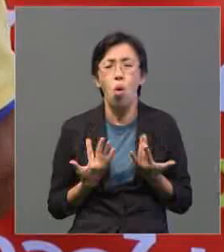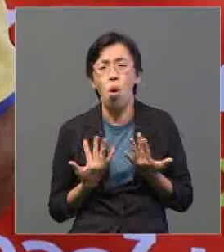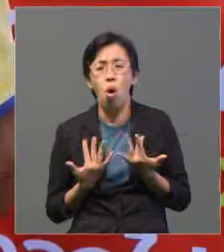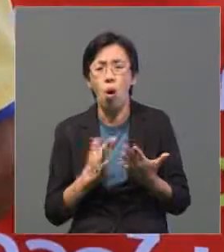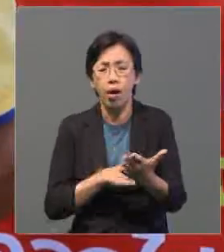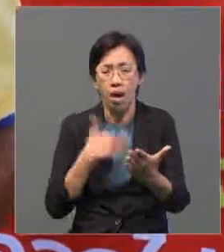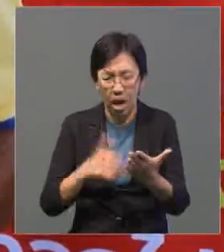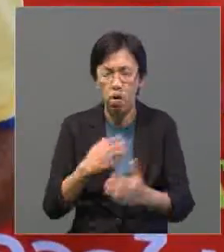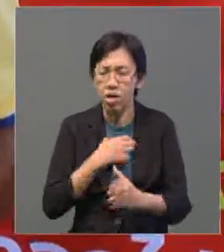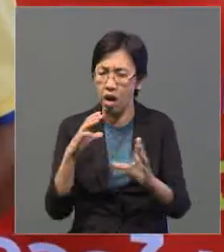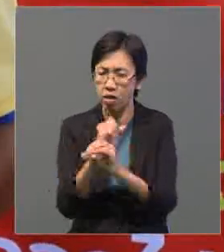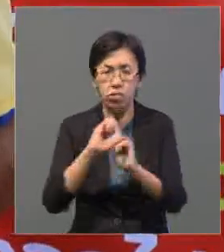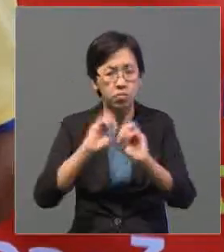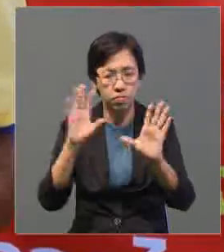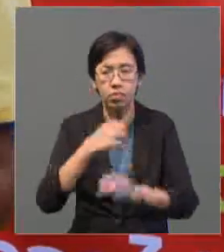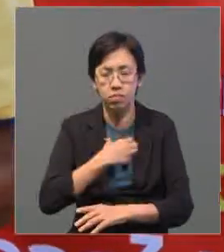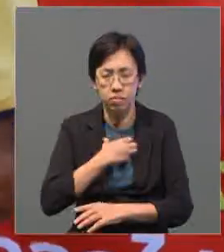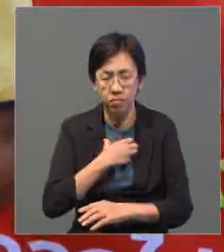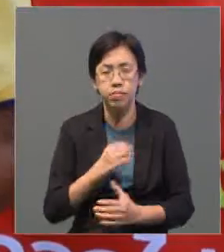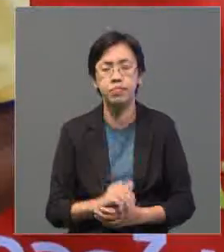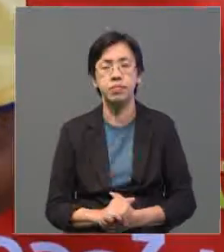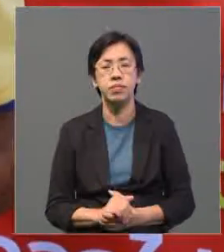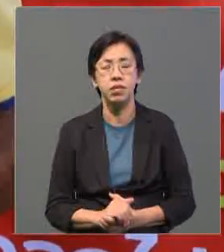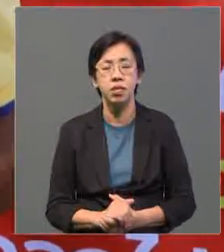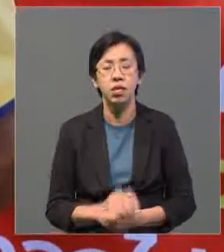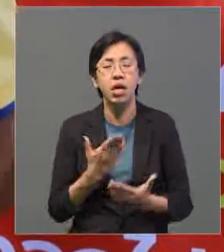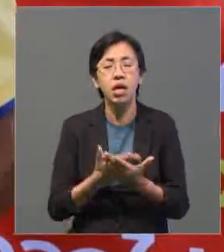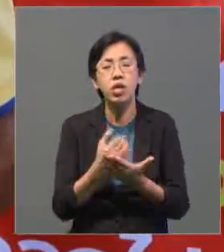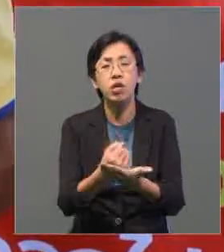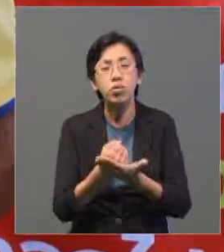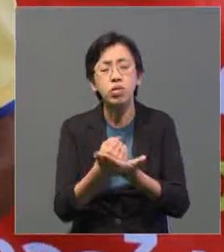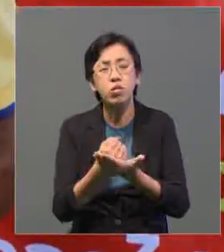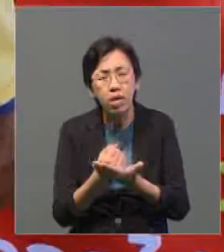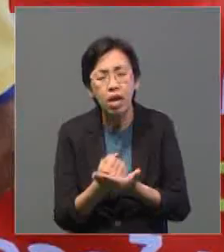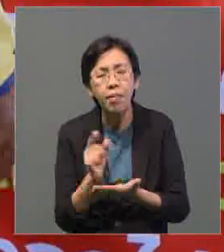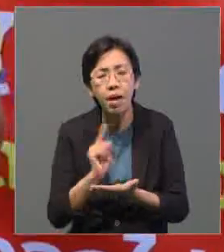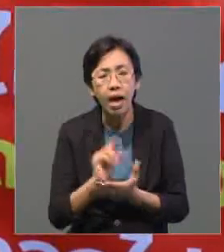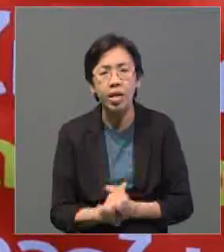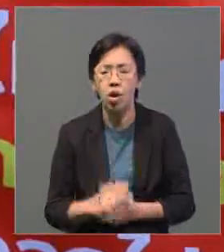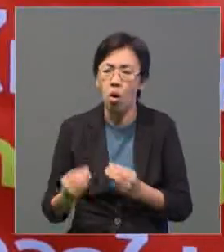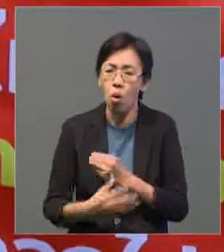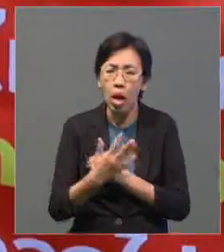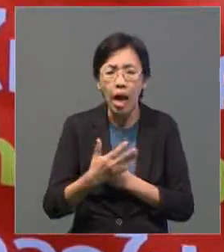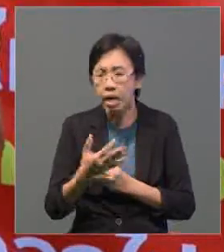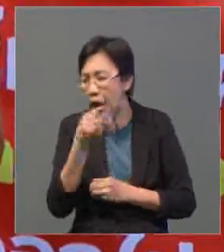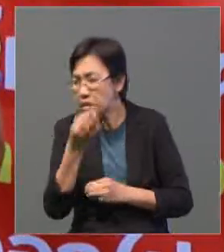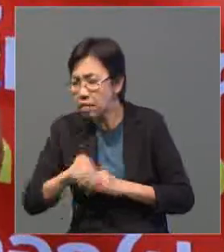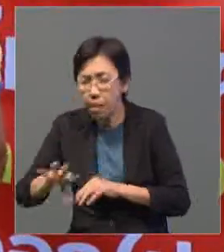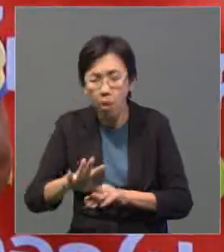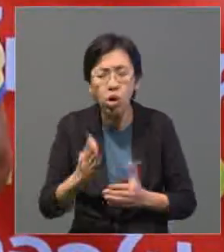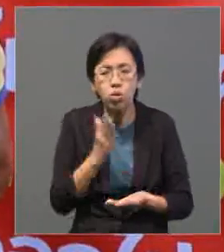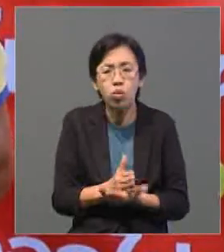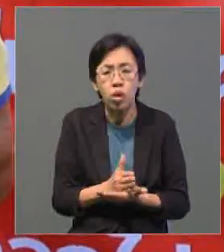อยากได้คำตอบที่มันชัดนะครับแล้วก็เรื่องของเยียวยาโดนยาในเรื่องของสูญเสียโอกาสไปแล้วนะครับ